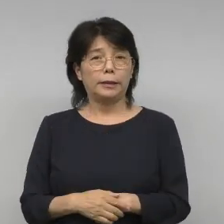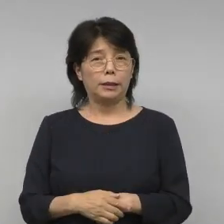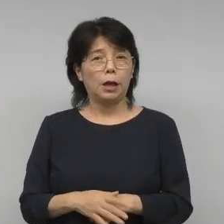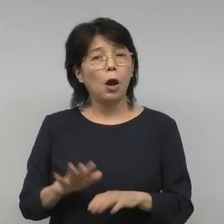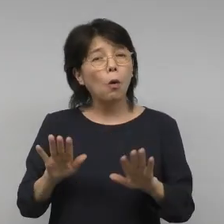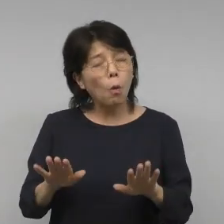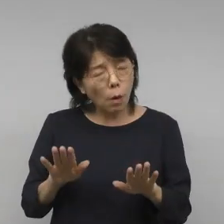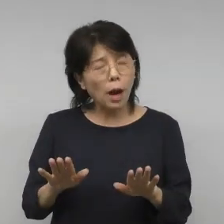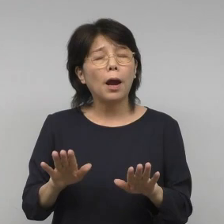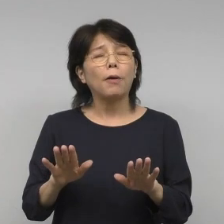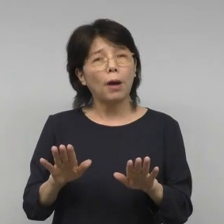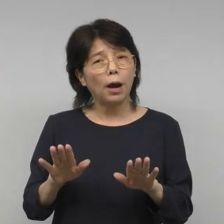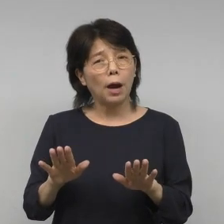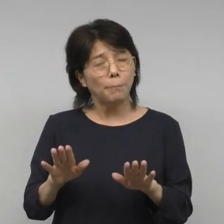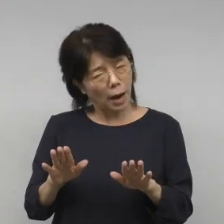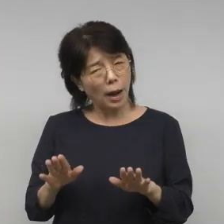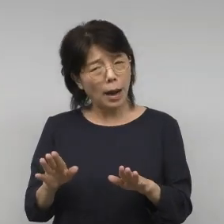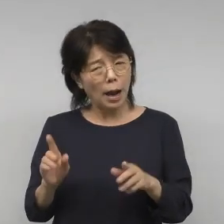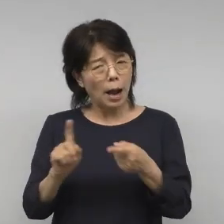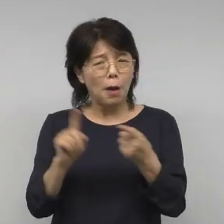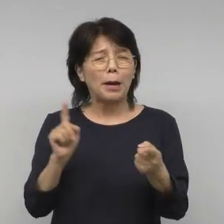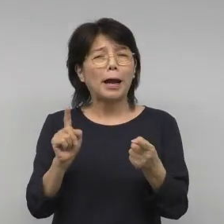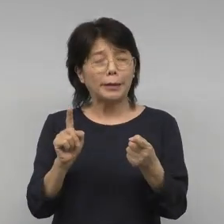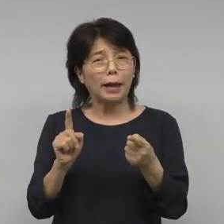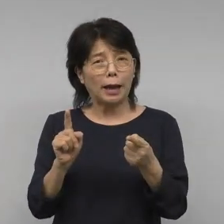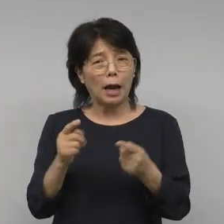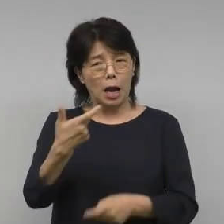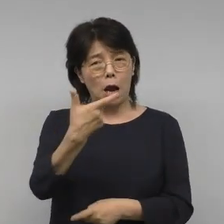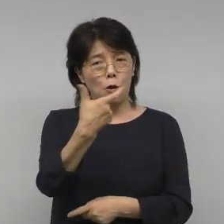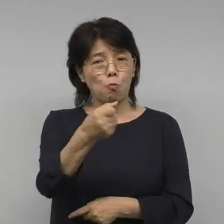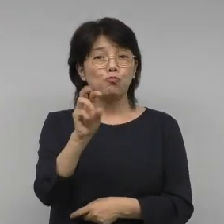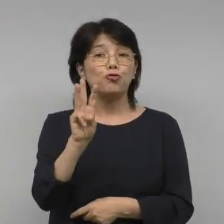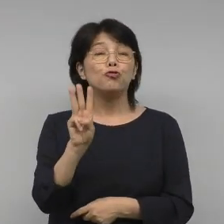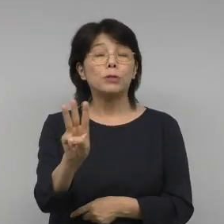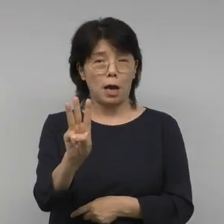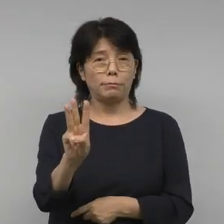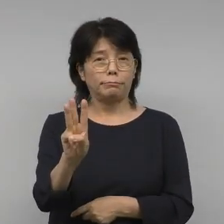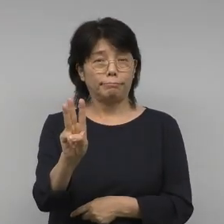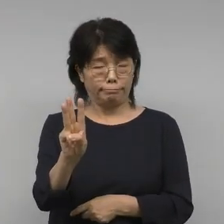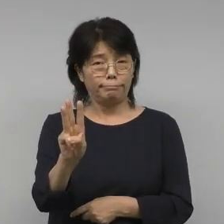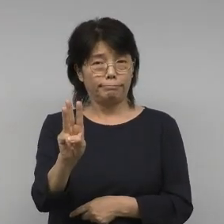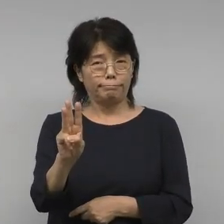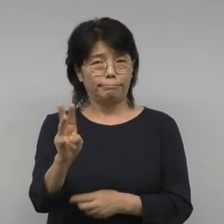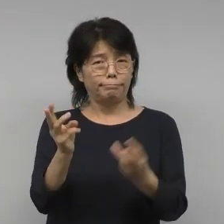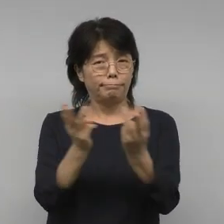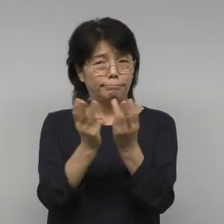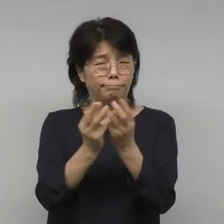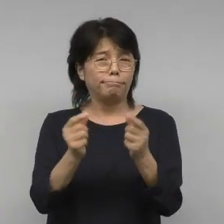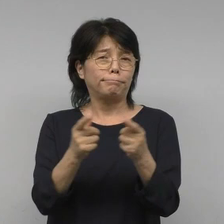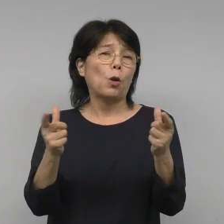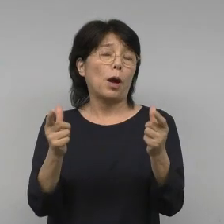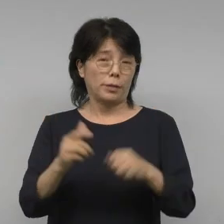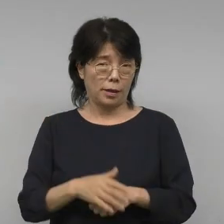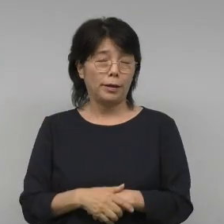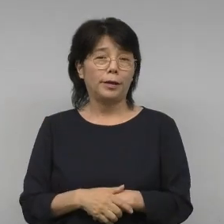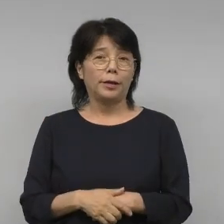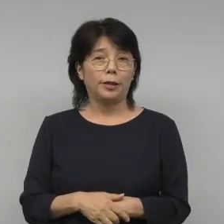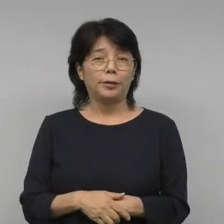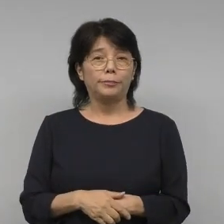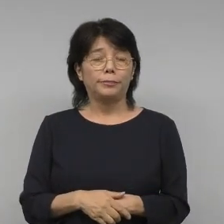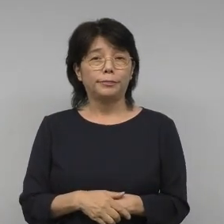は、間に合いませんでしたというのが、まあ、63件ということで一番最多の理由の回答